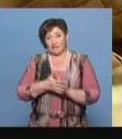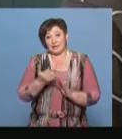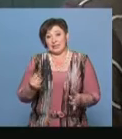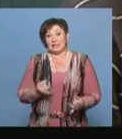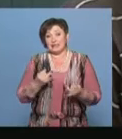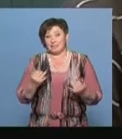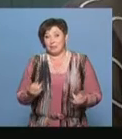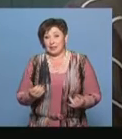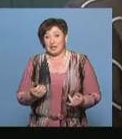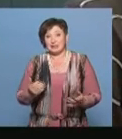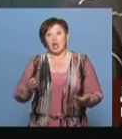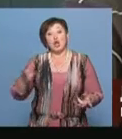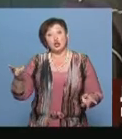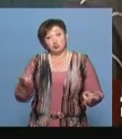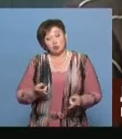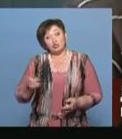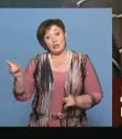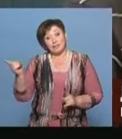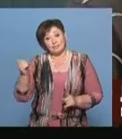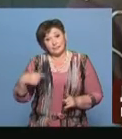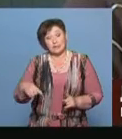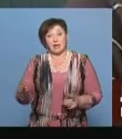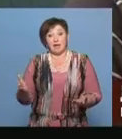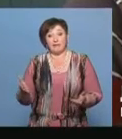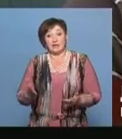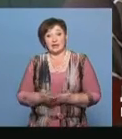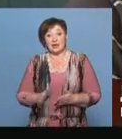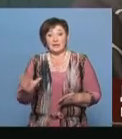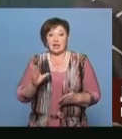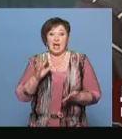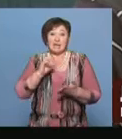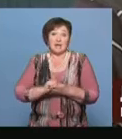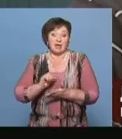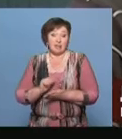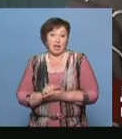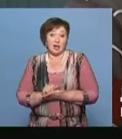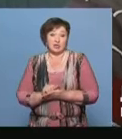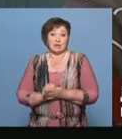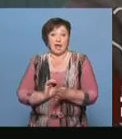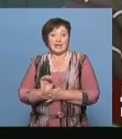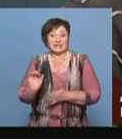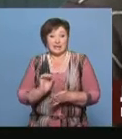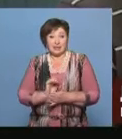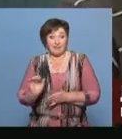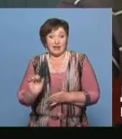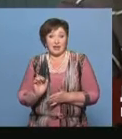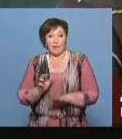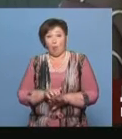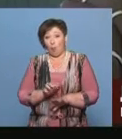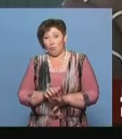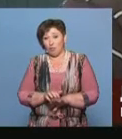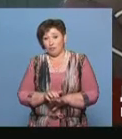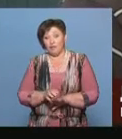Нужда заставила. Супруга занимается изготовлением кукол